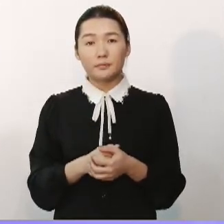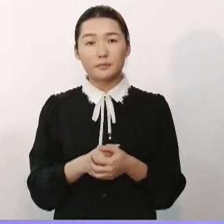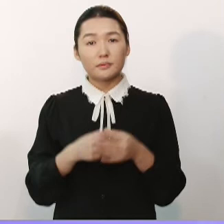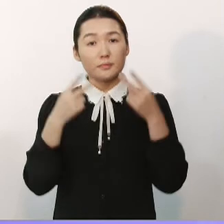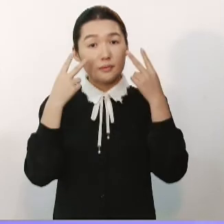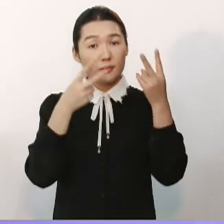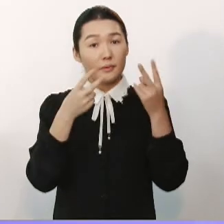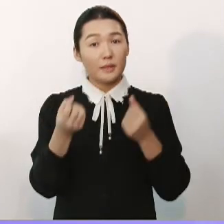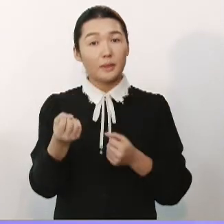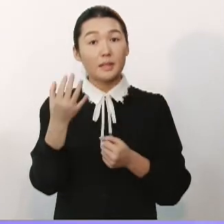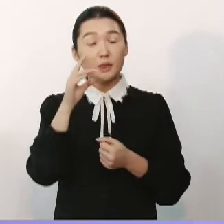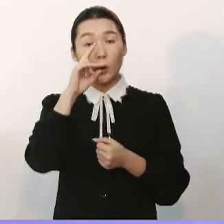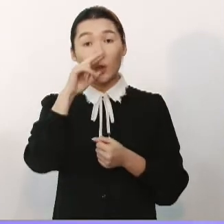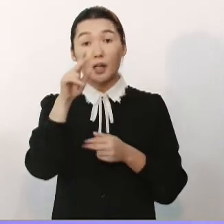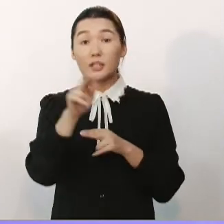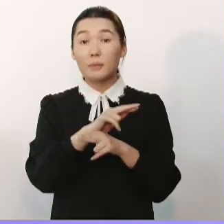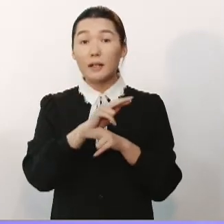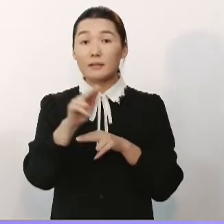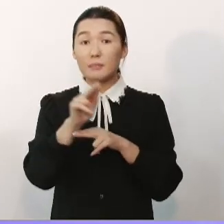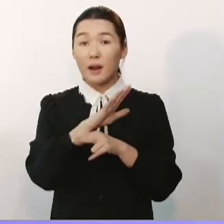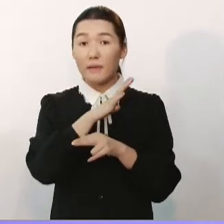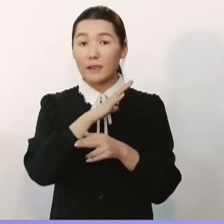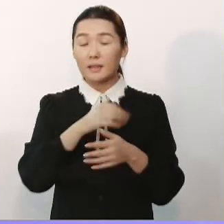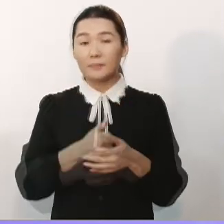Посмотрите, сколько ошибок мы исправили.